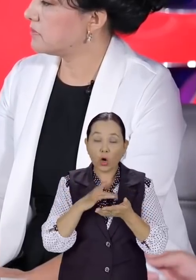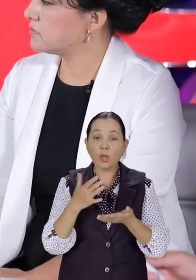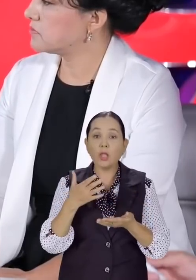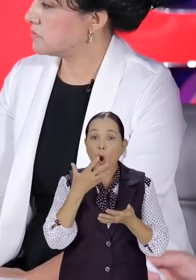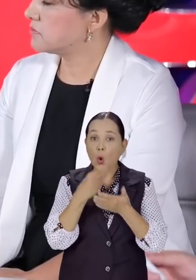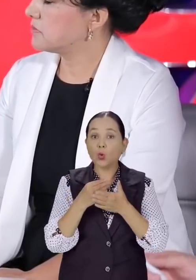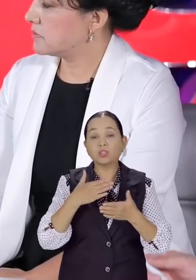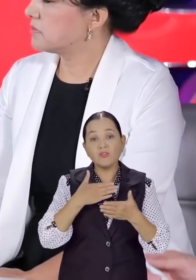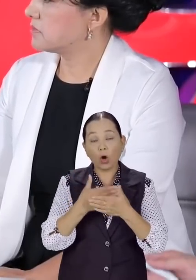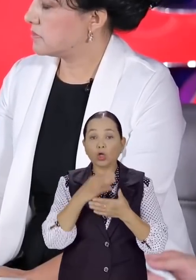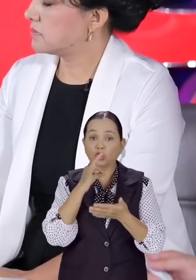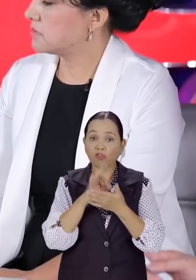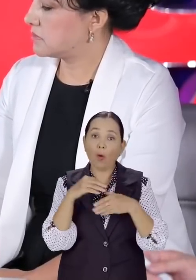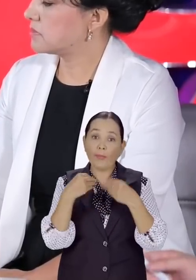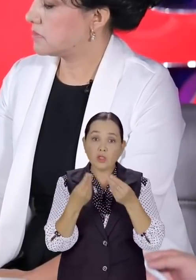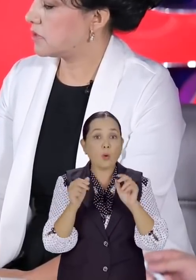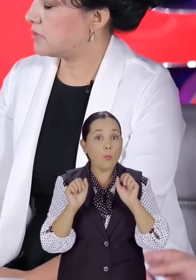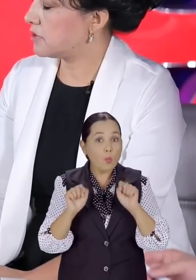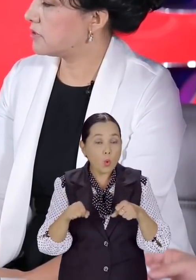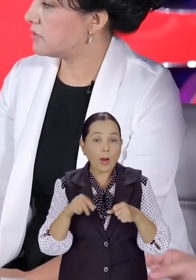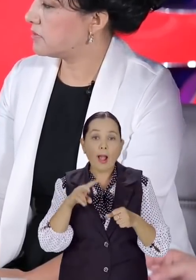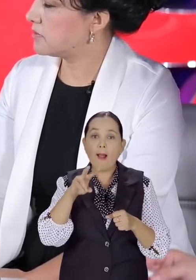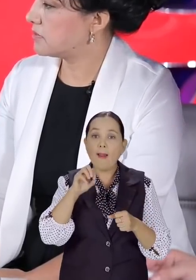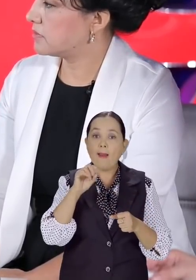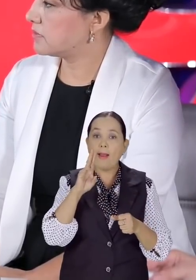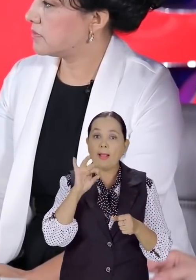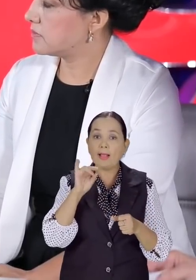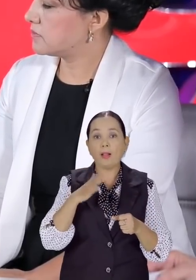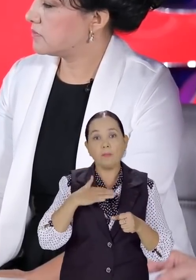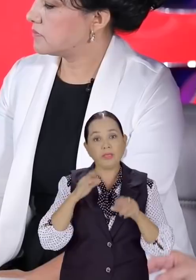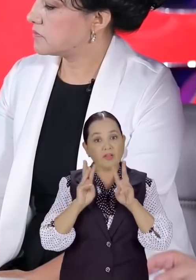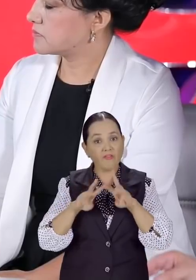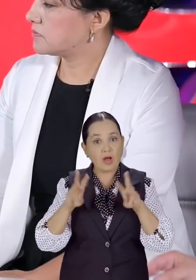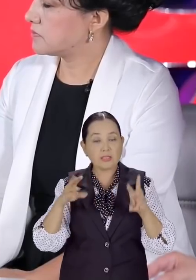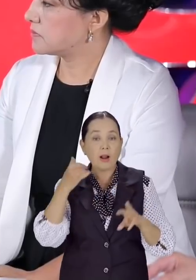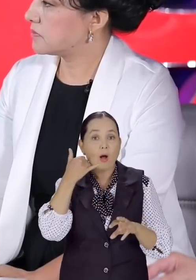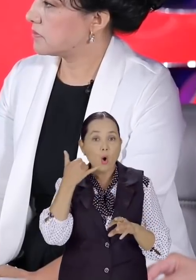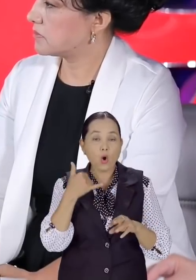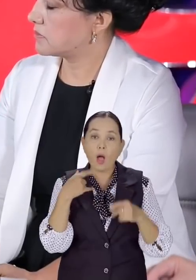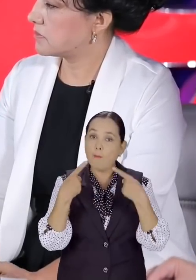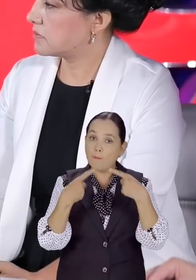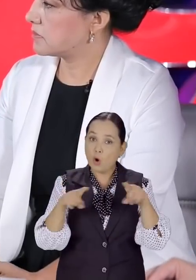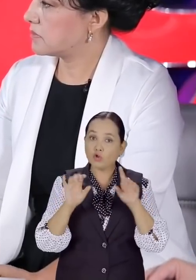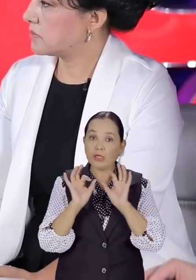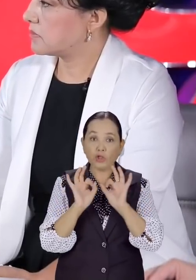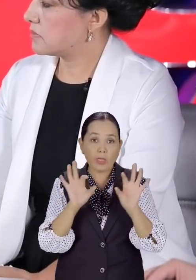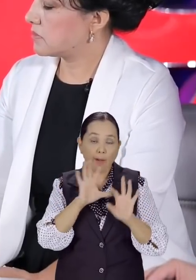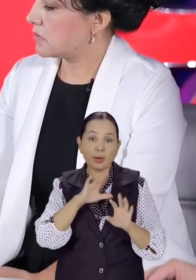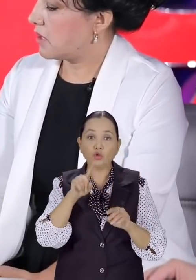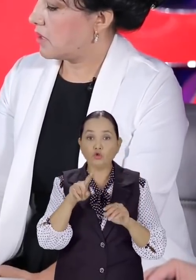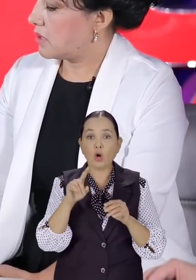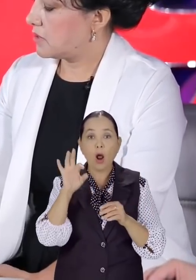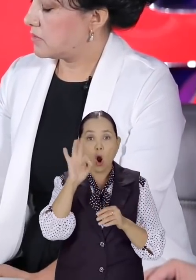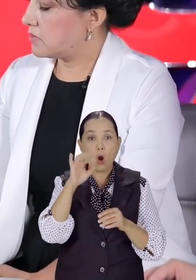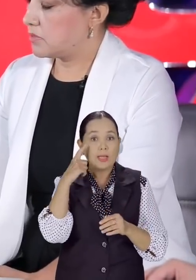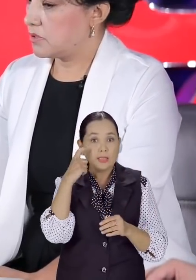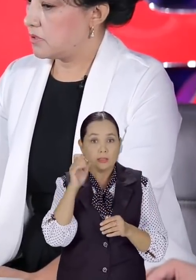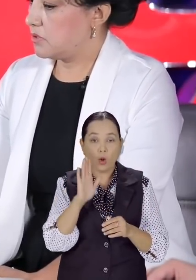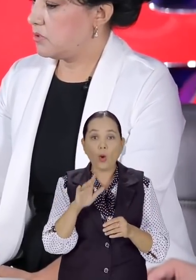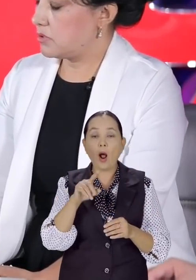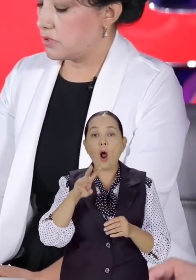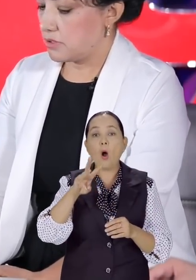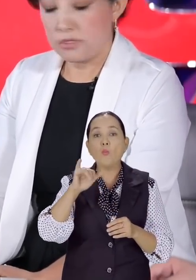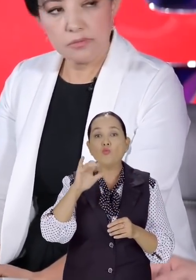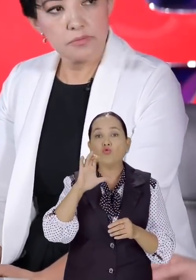sifatida o'z faoliyatingizga javob berishingiz mumkin. Lekin bizga vazirlik qo'ng'iroq qilib, boshqacha gapirgan edi. Shuni ham yana bir bor